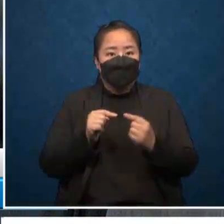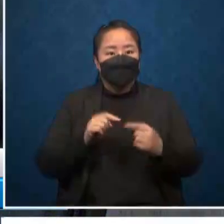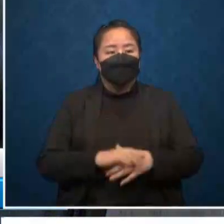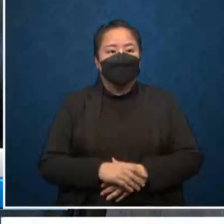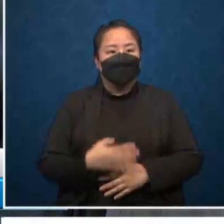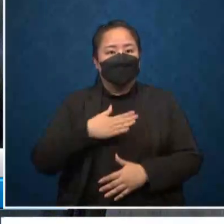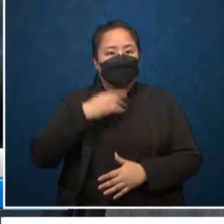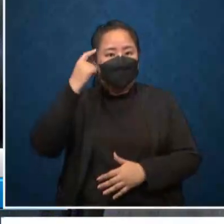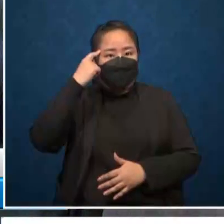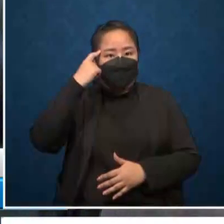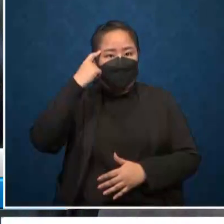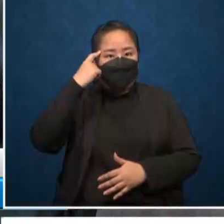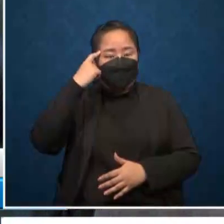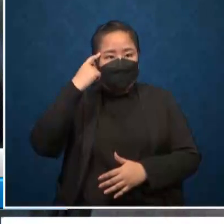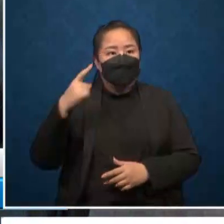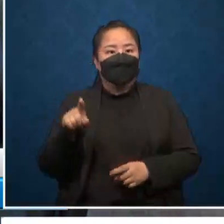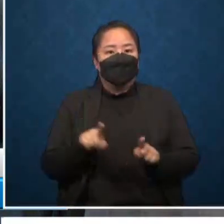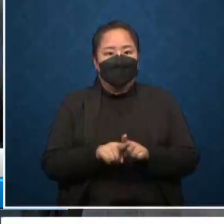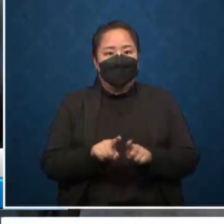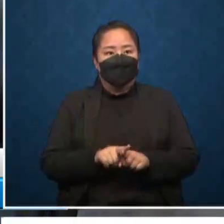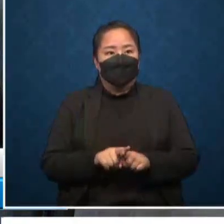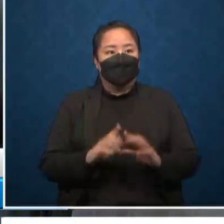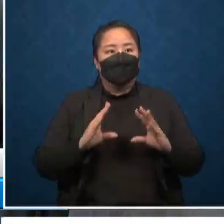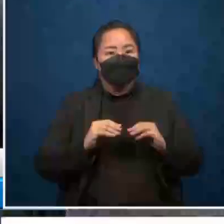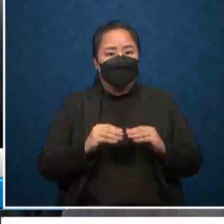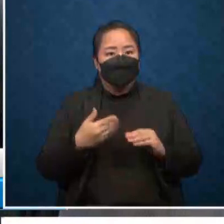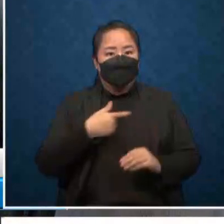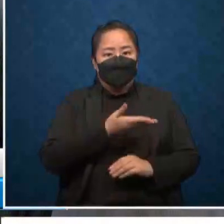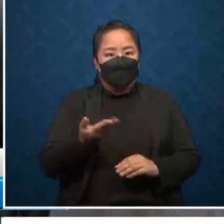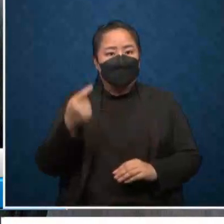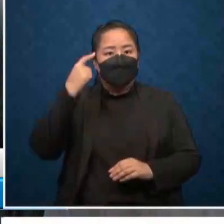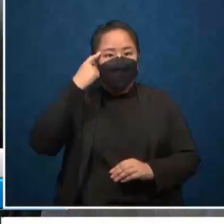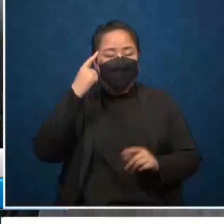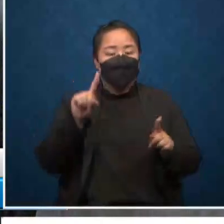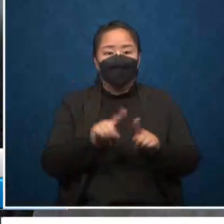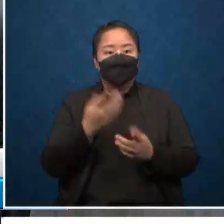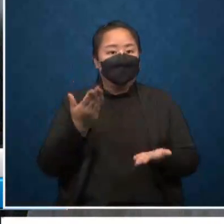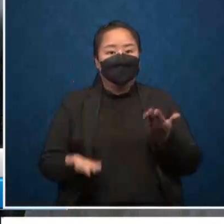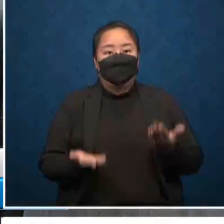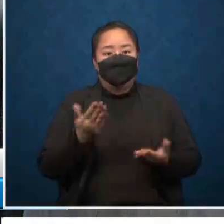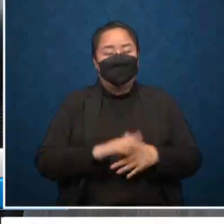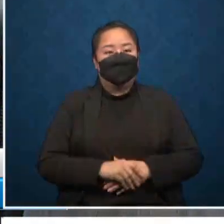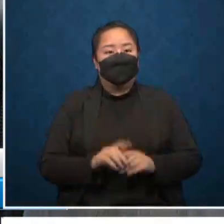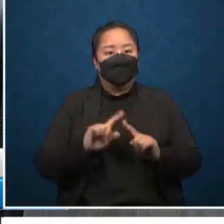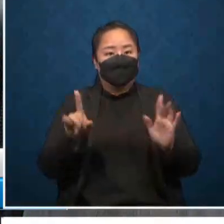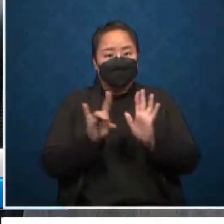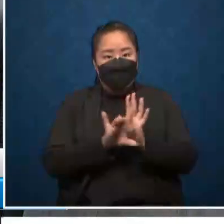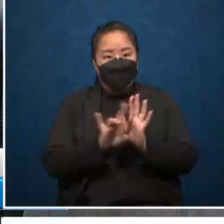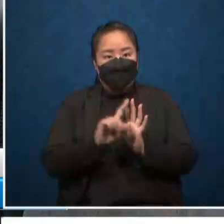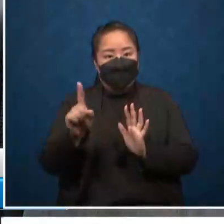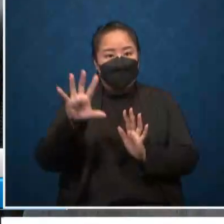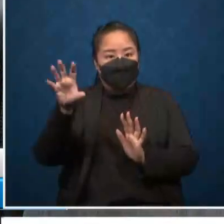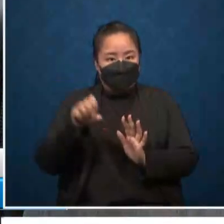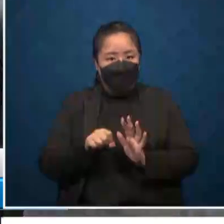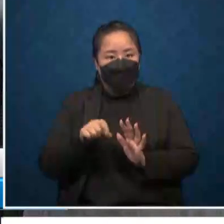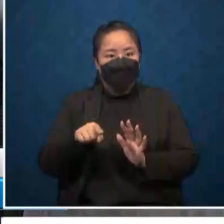I think it's the same that you can see what you can see. But finally, we have take at what